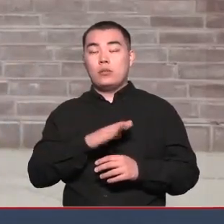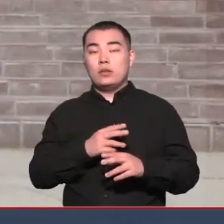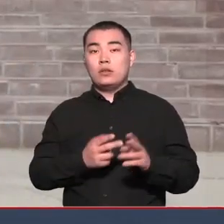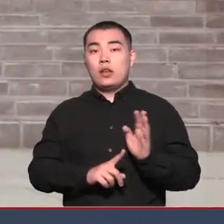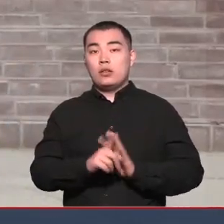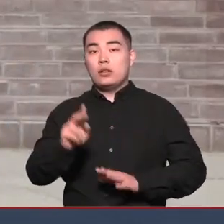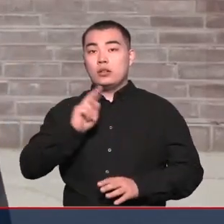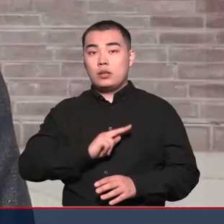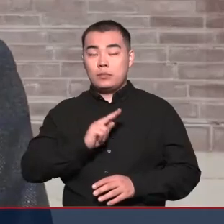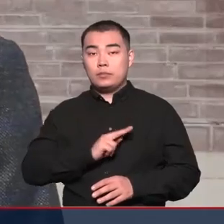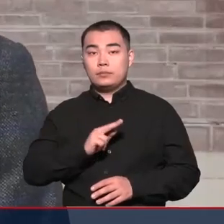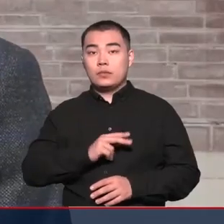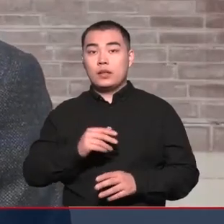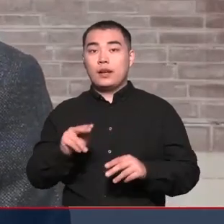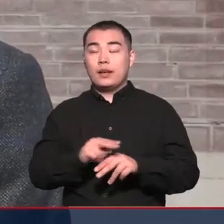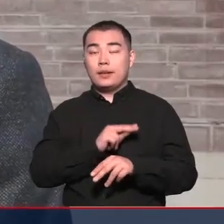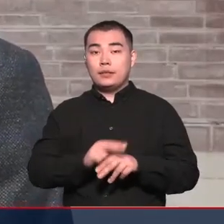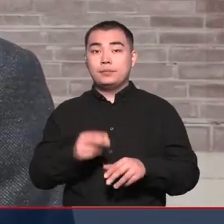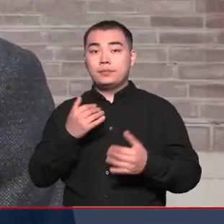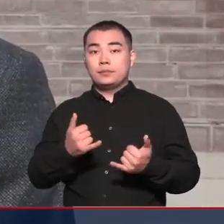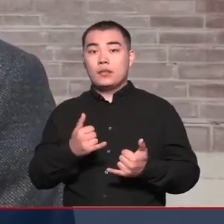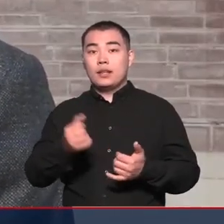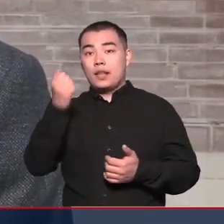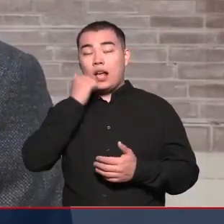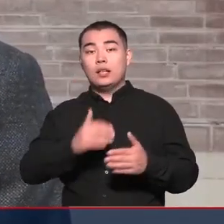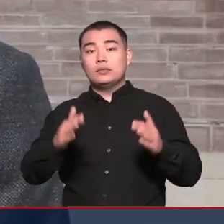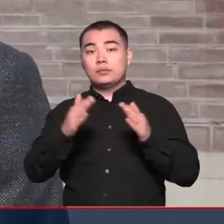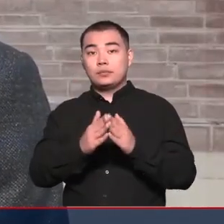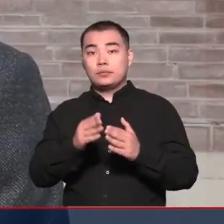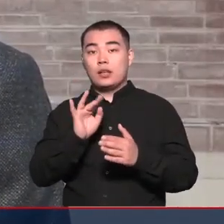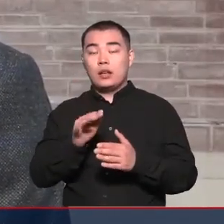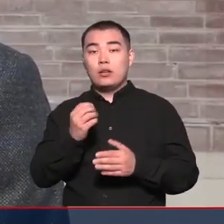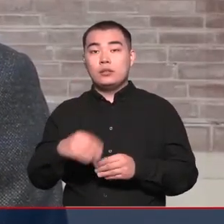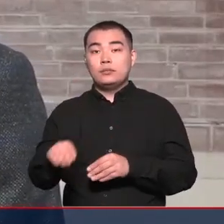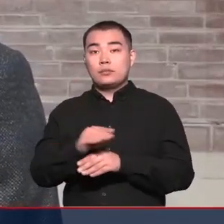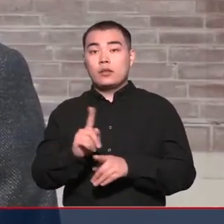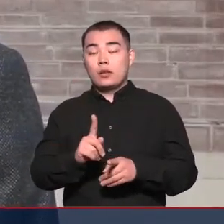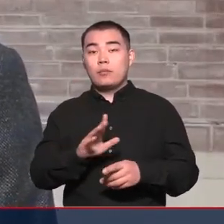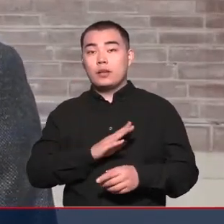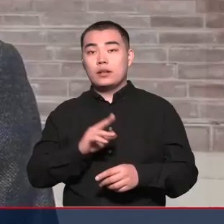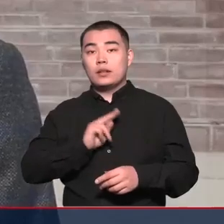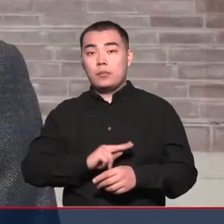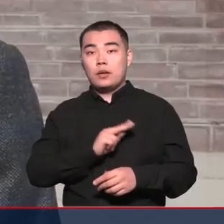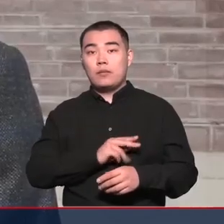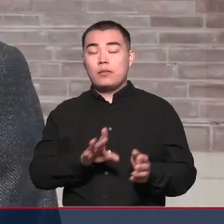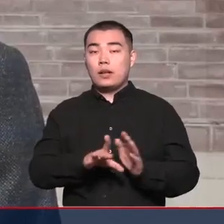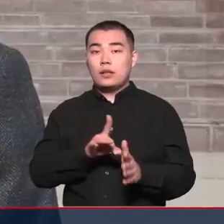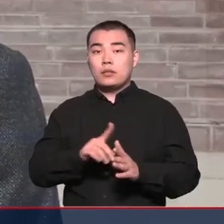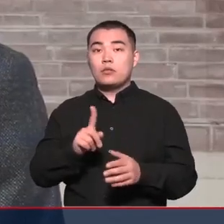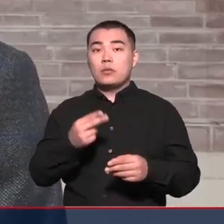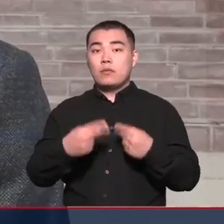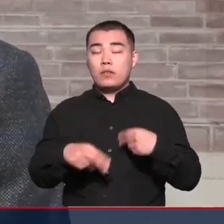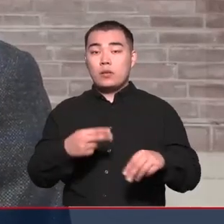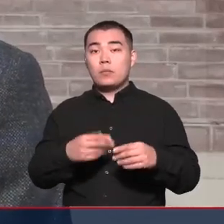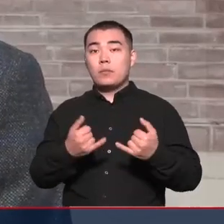по демонтажу старых домов. Кроме того, уже отрабатываем варианты выкупа